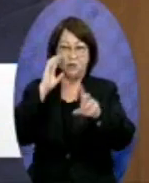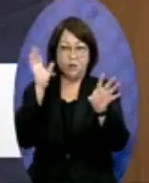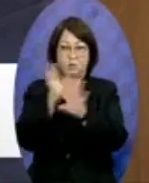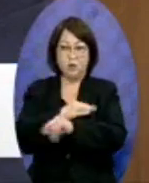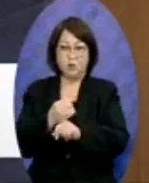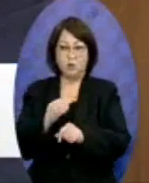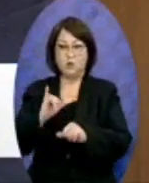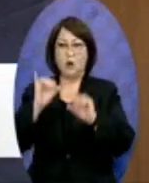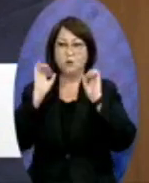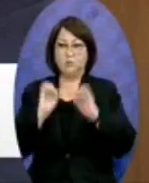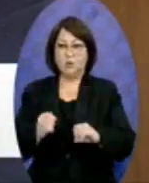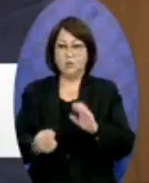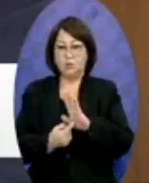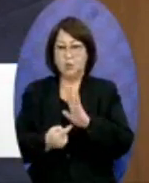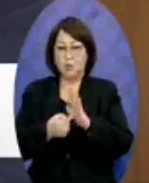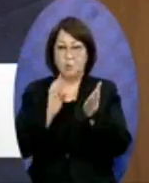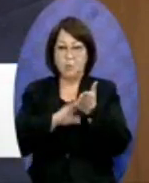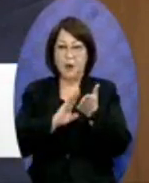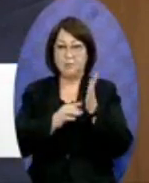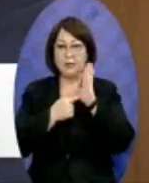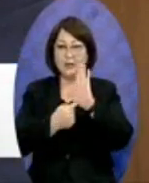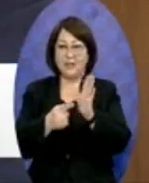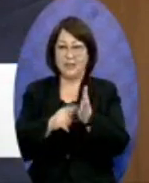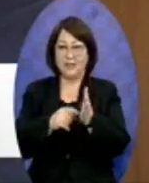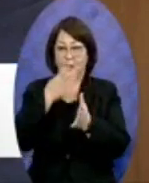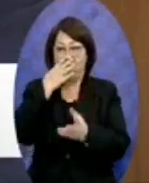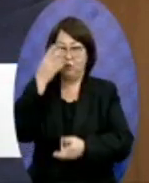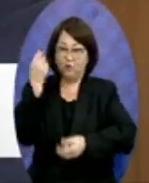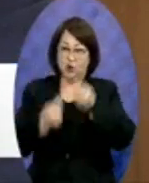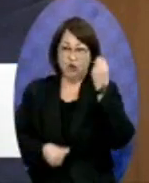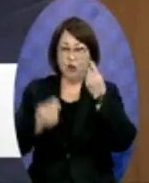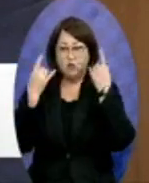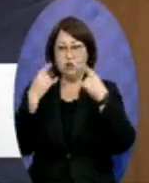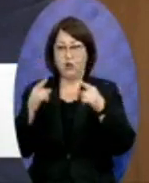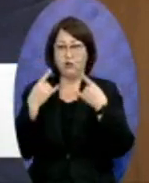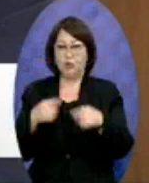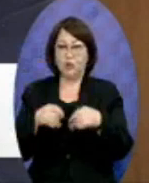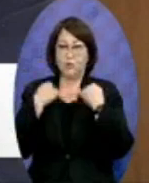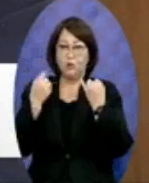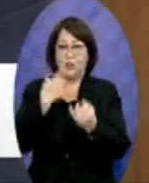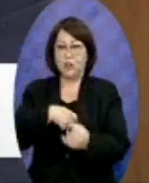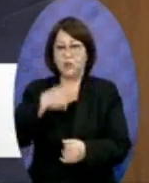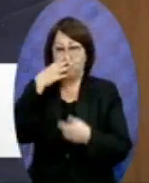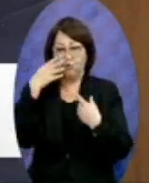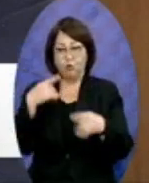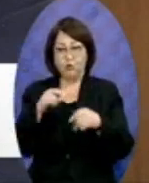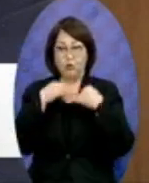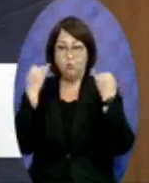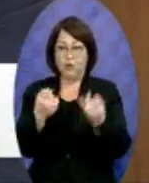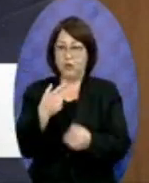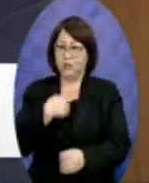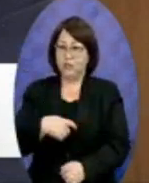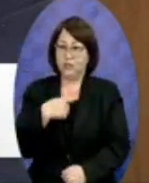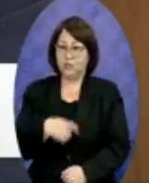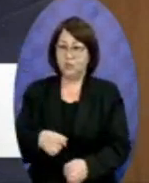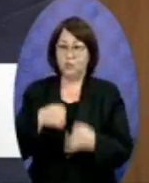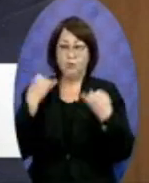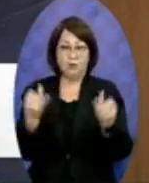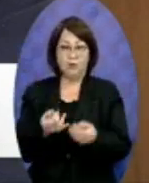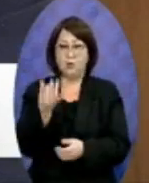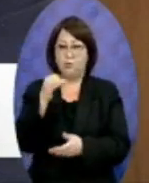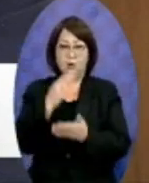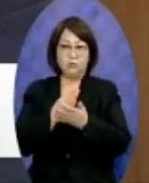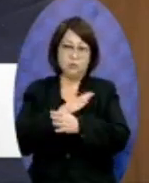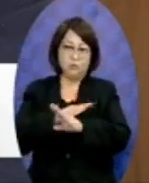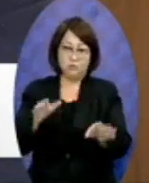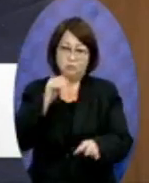гаргачихаа. Зүгээр нэг ингэ тоглоом болгож байдаг тавтиргуут нэг хідэн гишүүний тоглоом болдог улсын хурлын гишүүн улсын хурл биш шүү дээ энэ